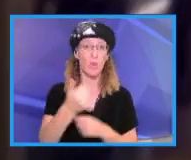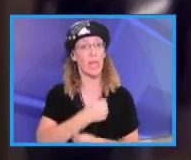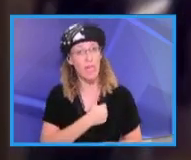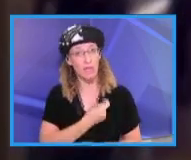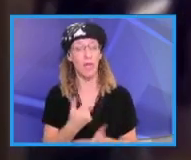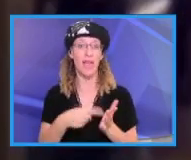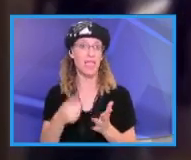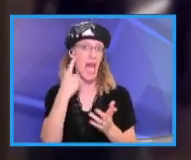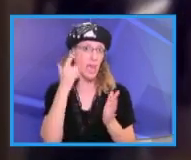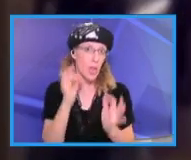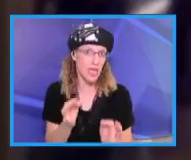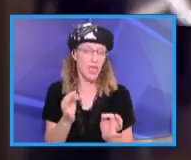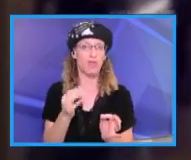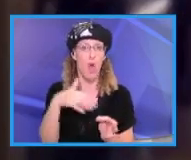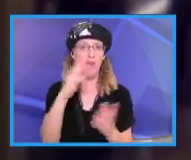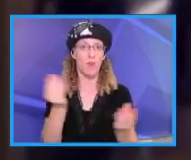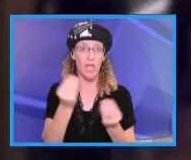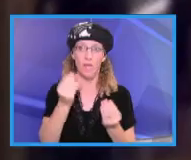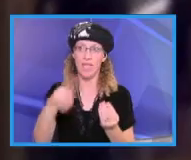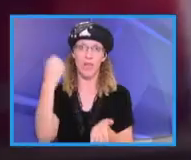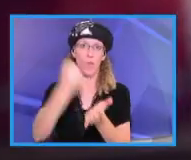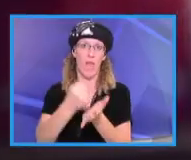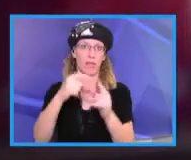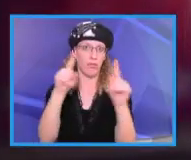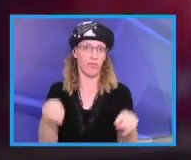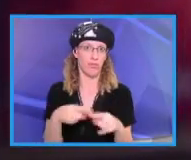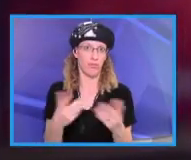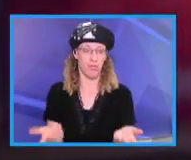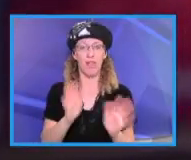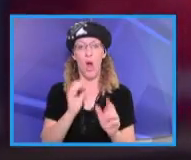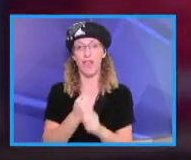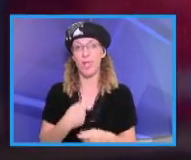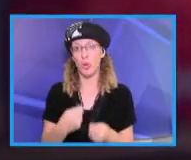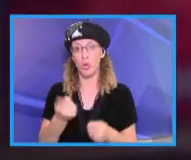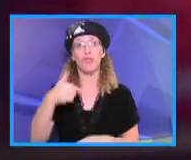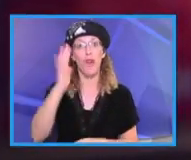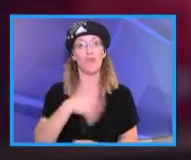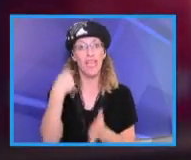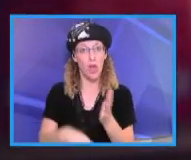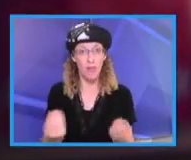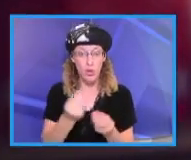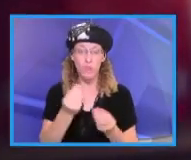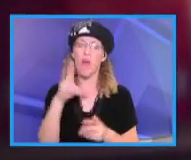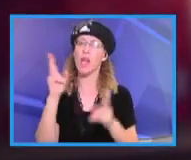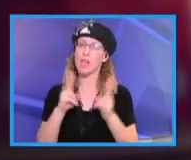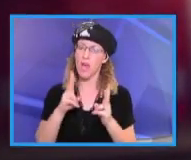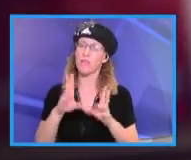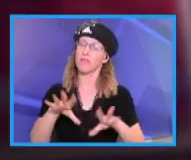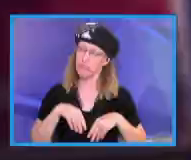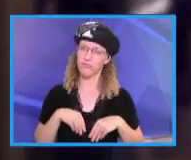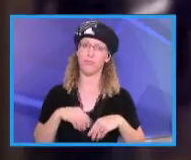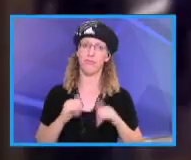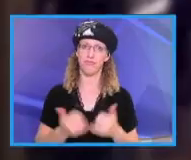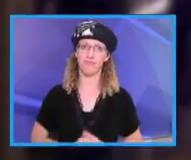לכן, הגיוני שלרוב המוצרים תהיה תעודת כשרות. כך עובד השוק. כשהרוב רוצה לקנות משהו, היצרן נהנה